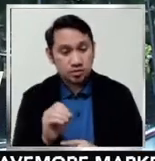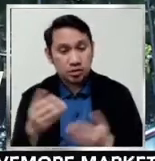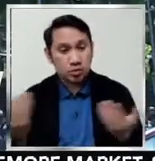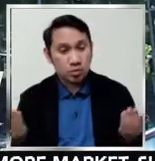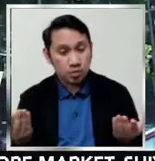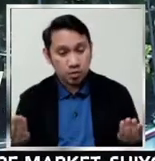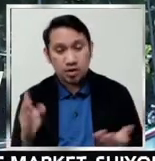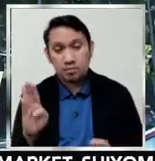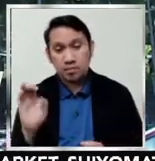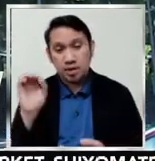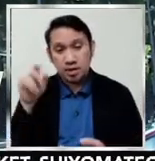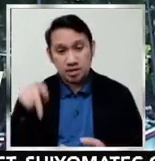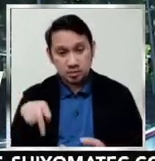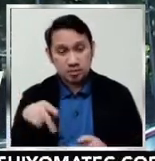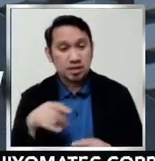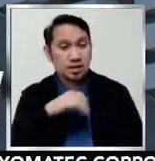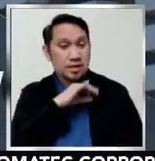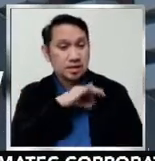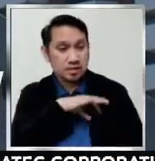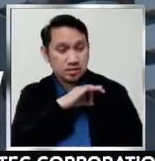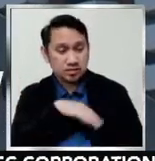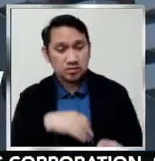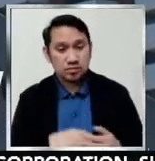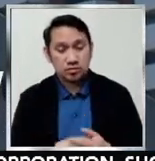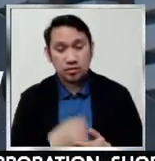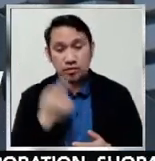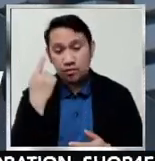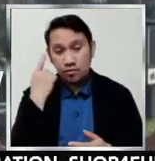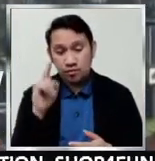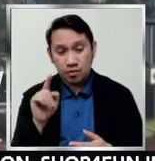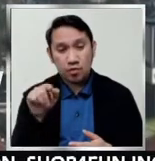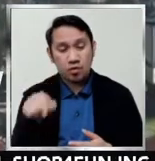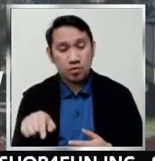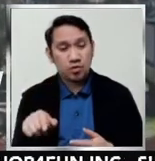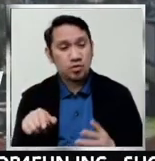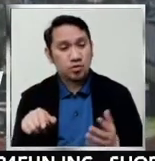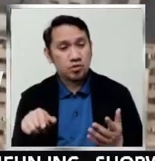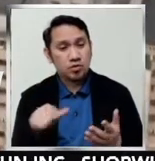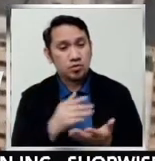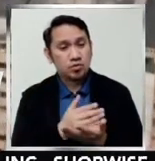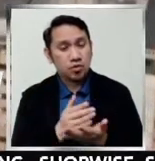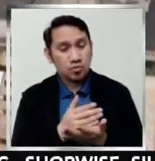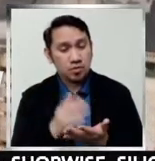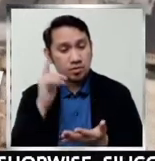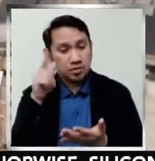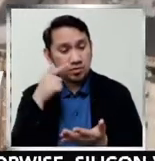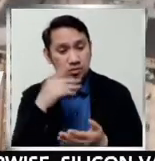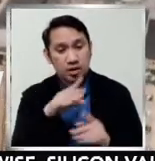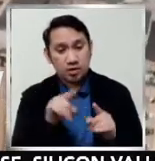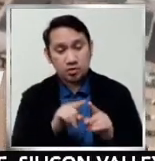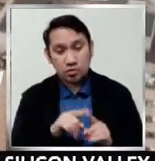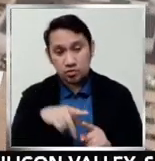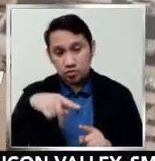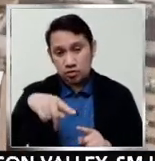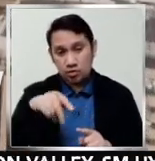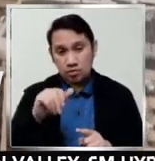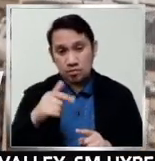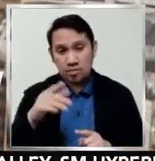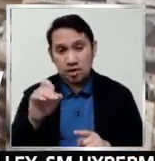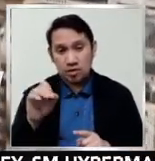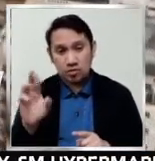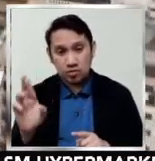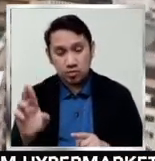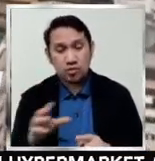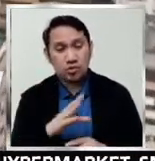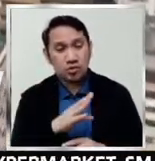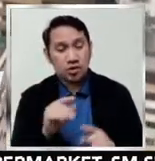Pilipinas o BSP sa unang 2 taon ng batas. Government share sa kita ng Philippine Gaming Corporation, privatization ng